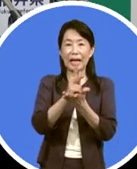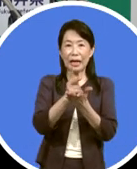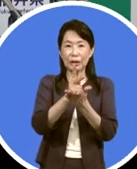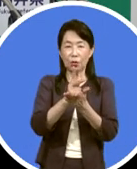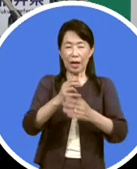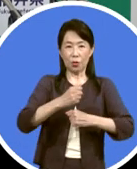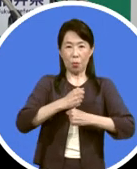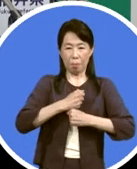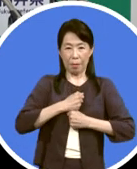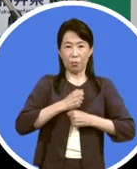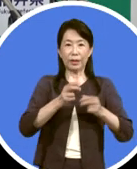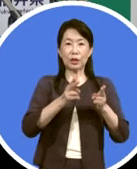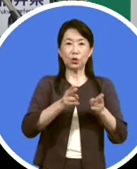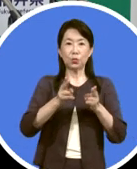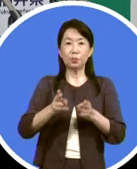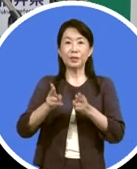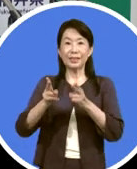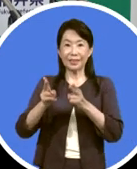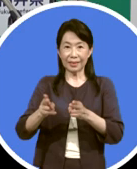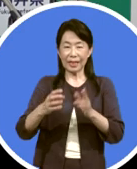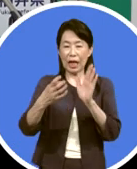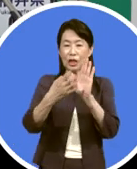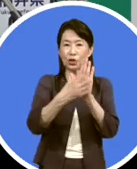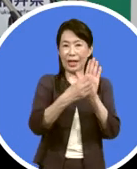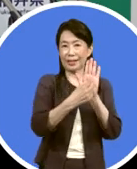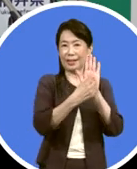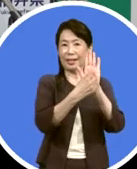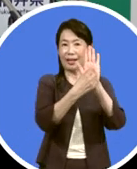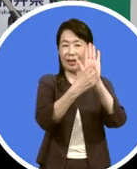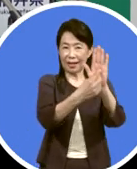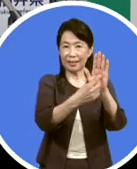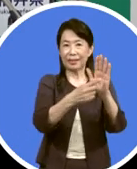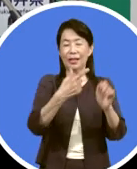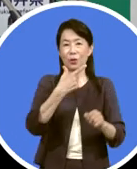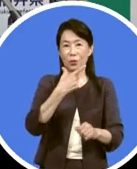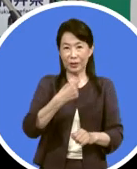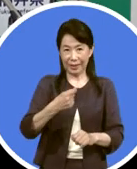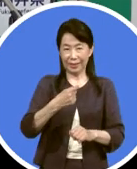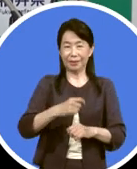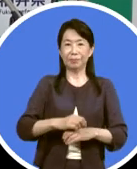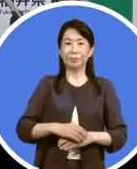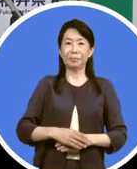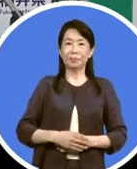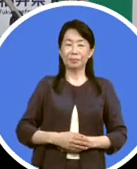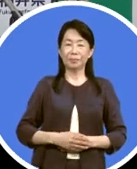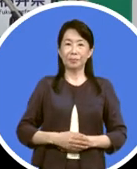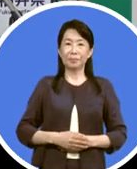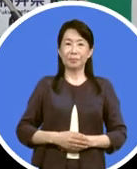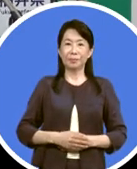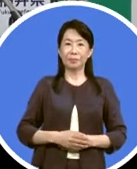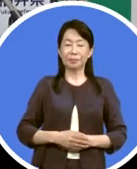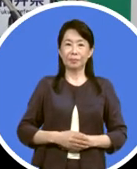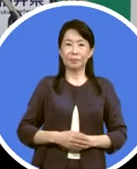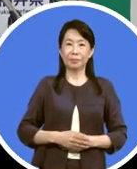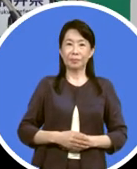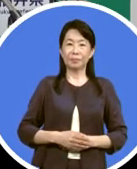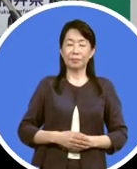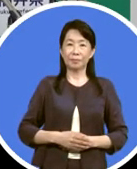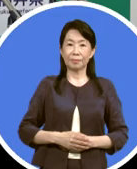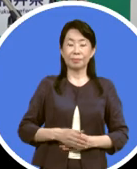ガイドラインを遵守主していただいてその旨をステッカーとしてページをしていただきたいと思っております